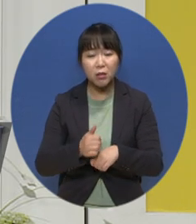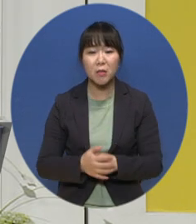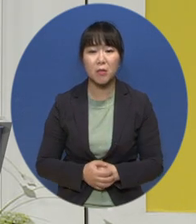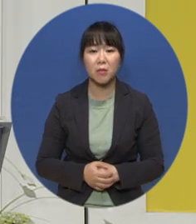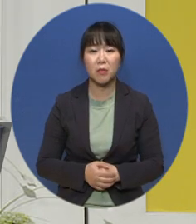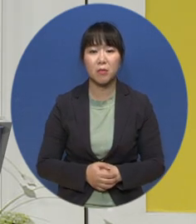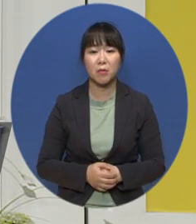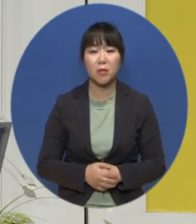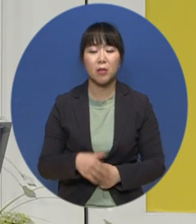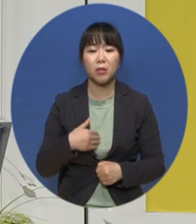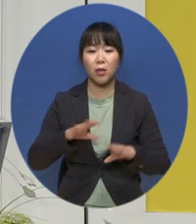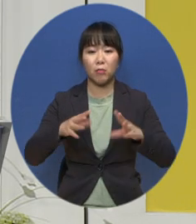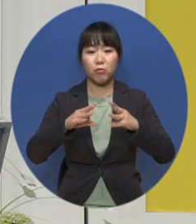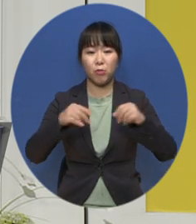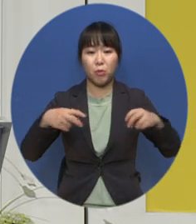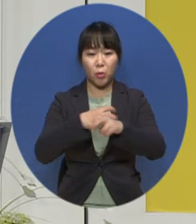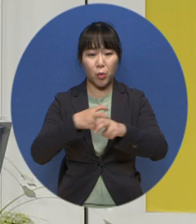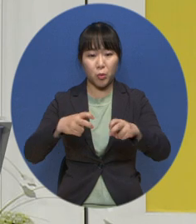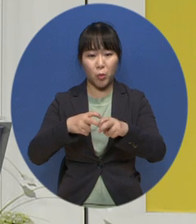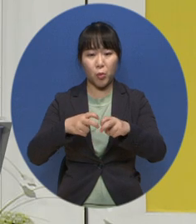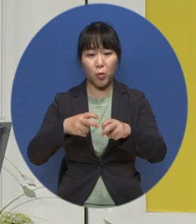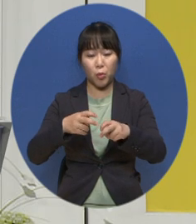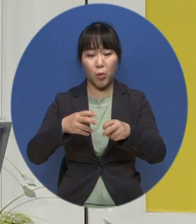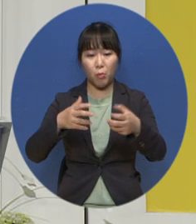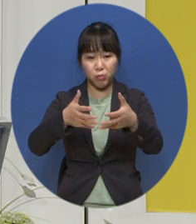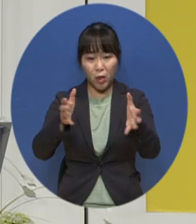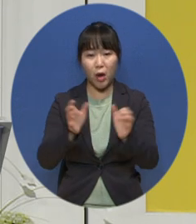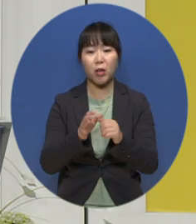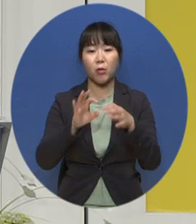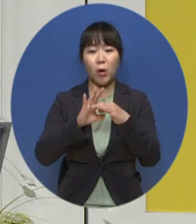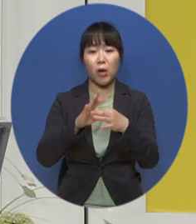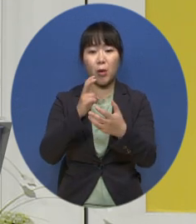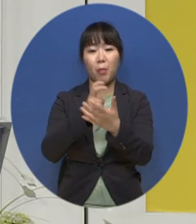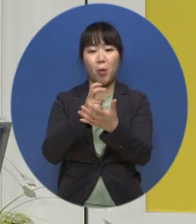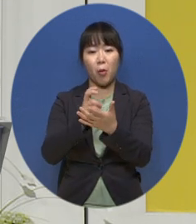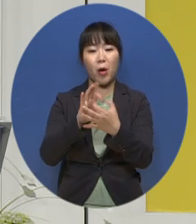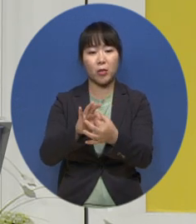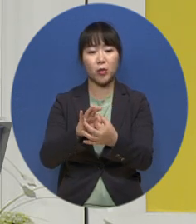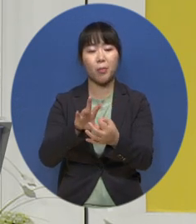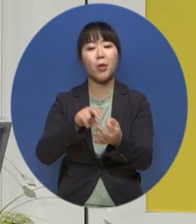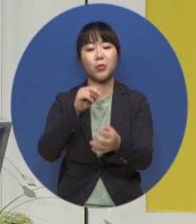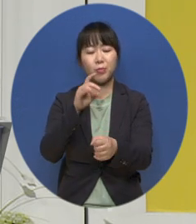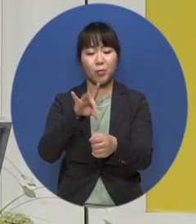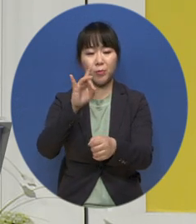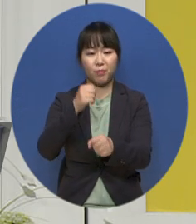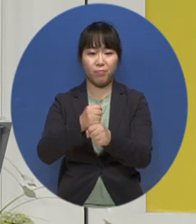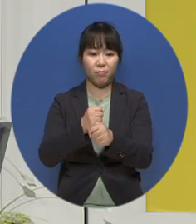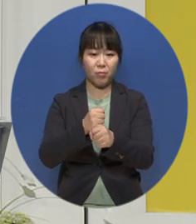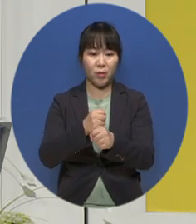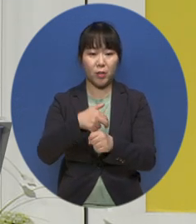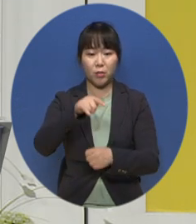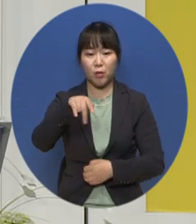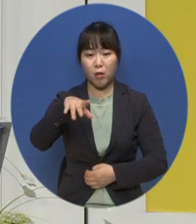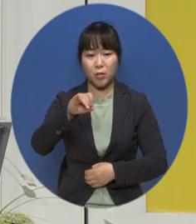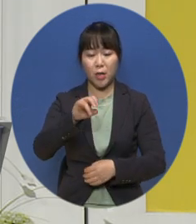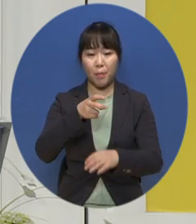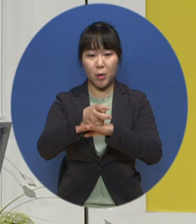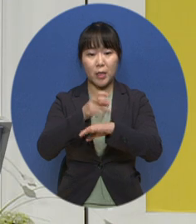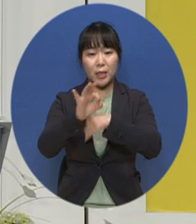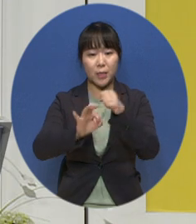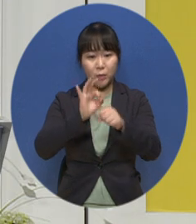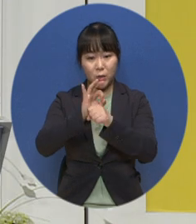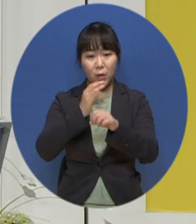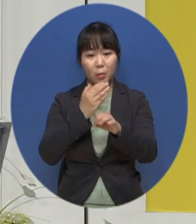되거든요 국토교통부와 5중 조상으로 가져야 주법을 만 문제 만들었거든요 뭐냐면은 저게 저상버스 가 10년 있으면